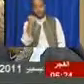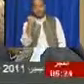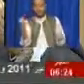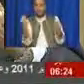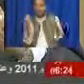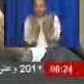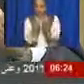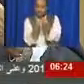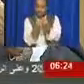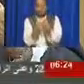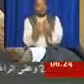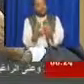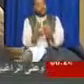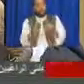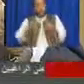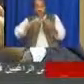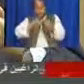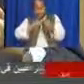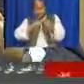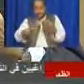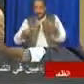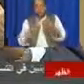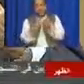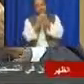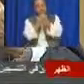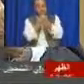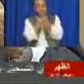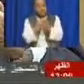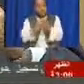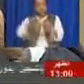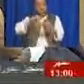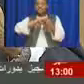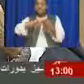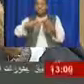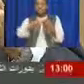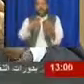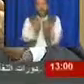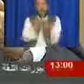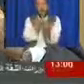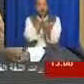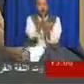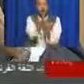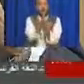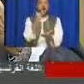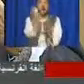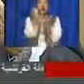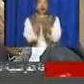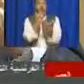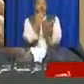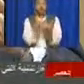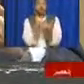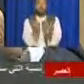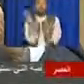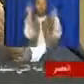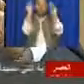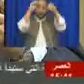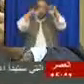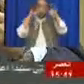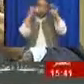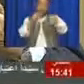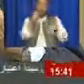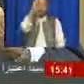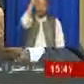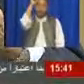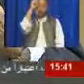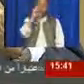تحضه على التنازل وعلى المصالحه وعلى المسامحه وان حقها الذي تركه سوف لا يضيع والله عز وجل يعوضه